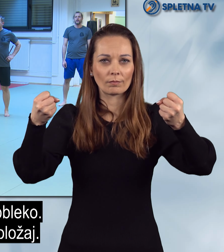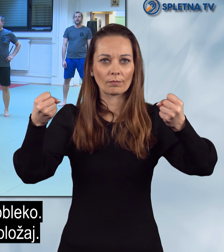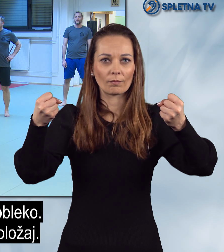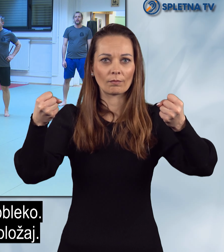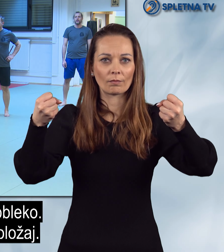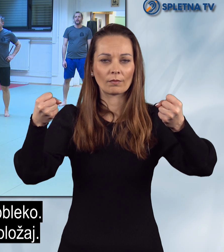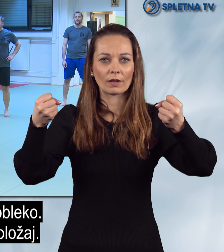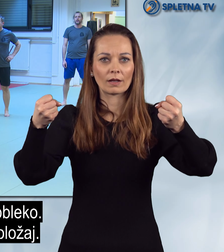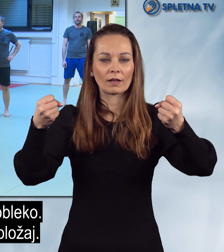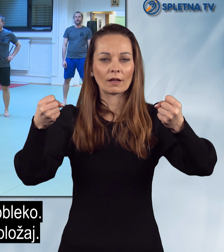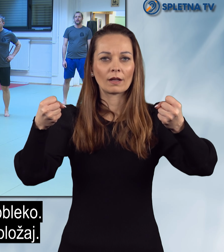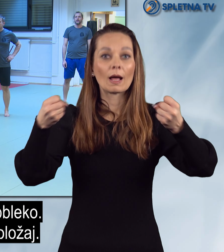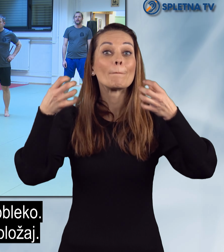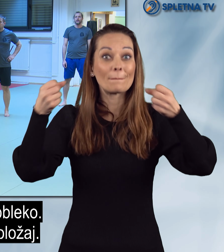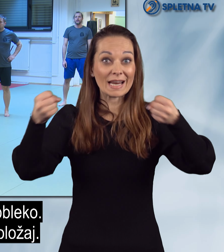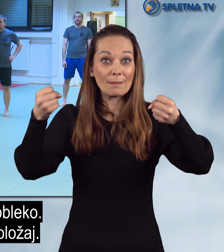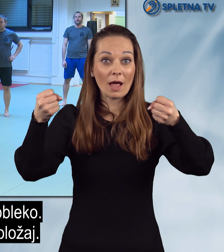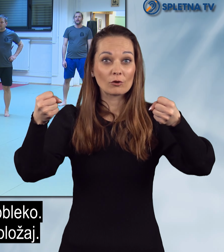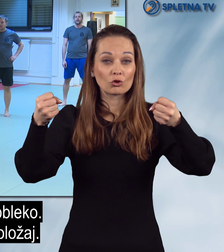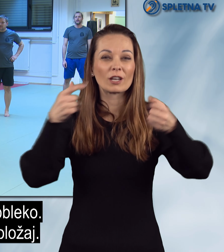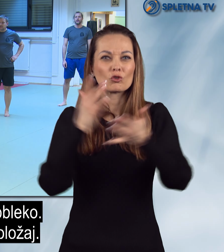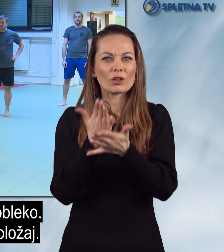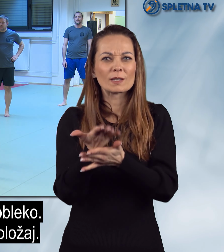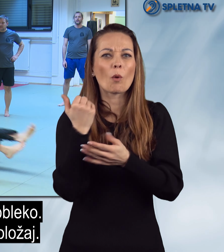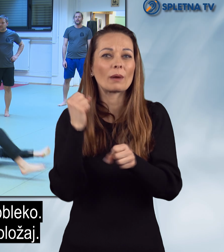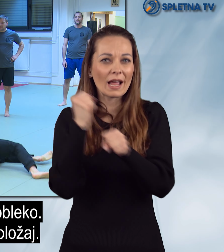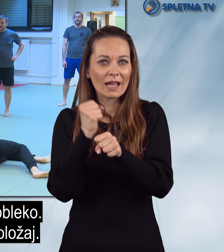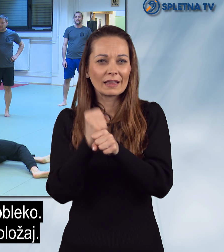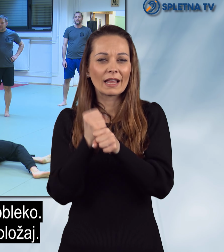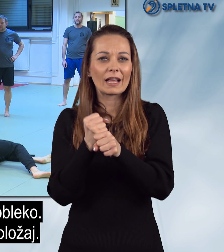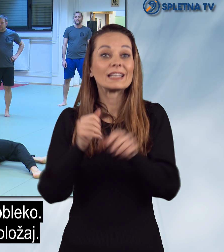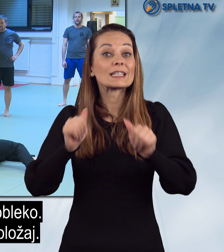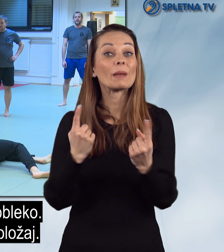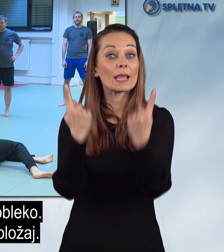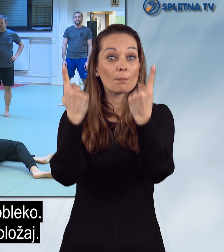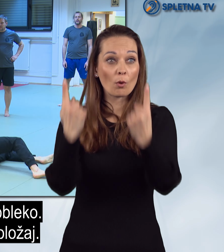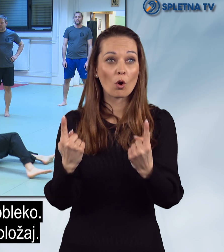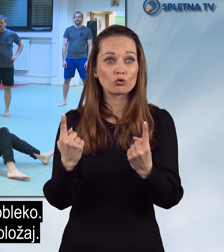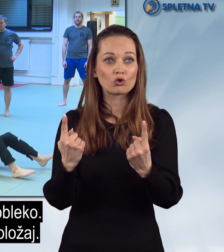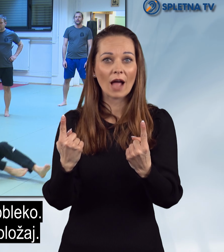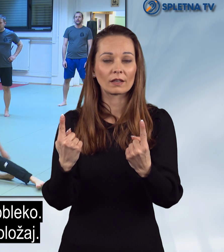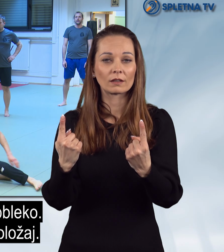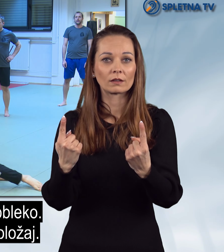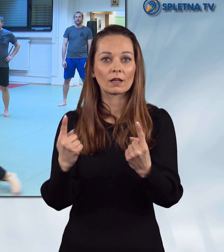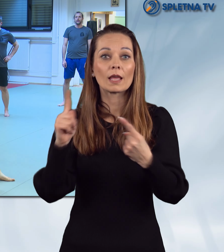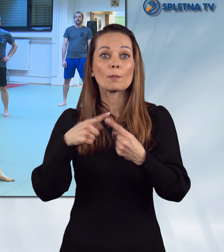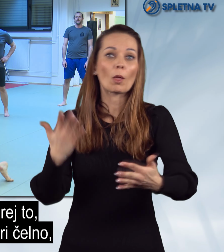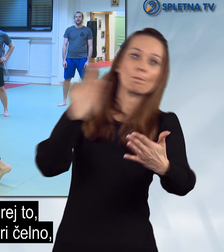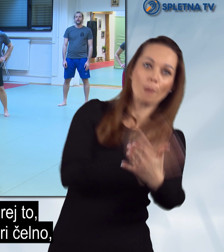pravi, stabilen položaj, tu gor in tu gor. Ok?